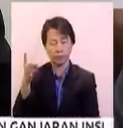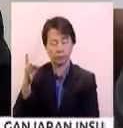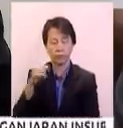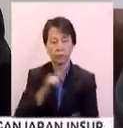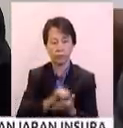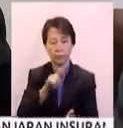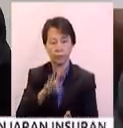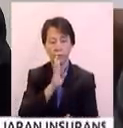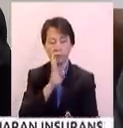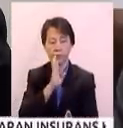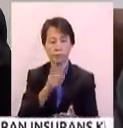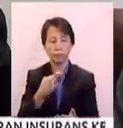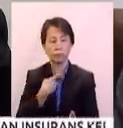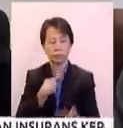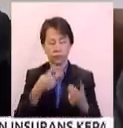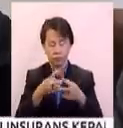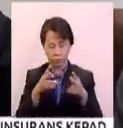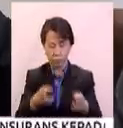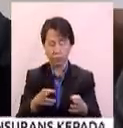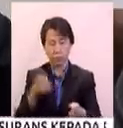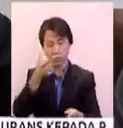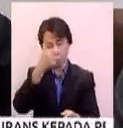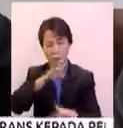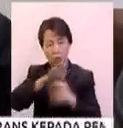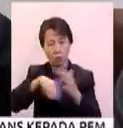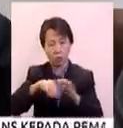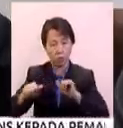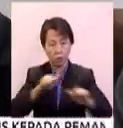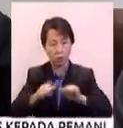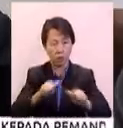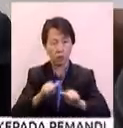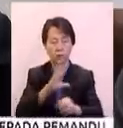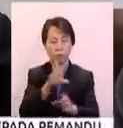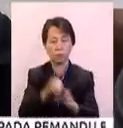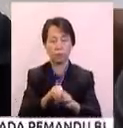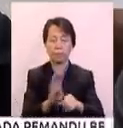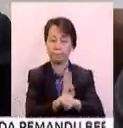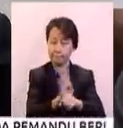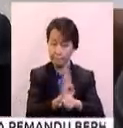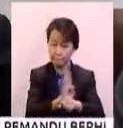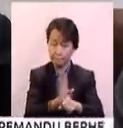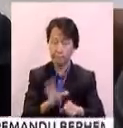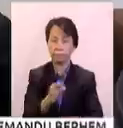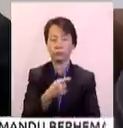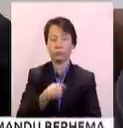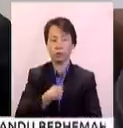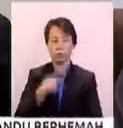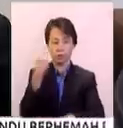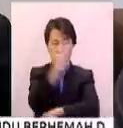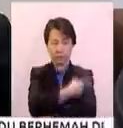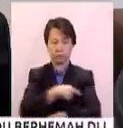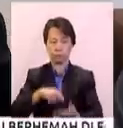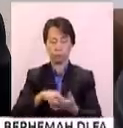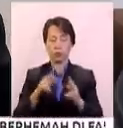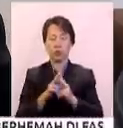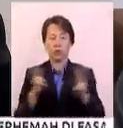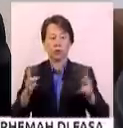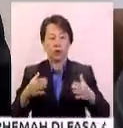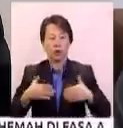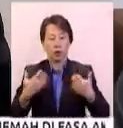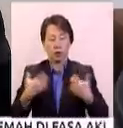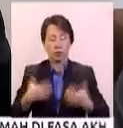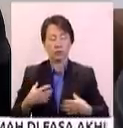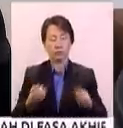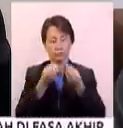in 22nd November 2018, that was the platform kita melancarkan sebab segala aktiviti melibatkan usahawan. Dan saya hari ini amat gembira nak